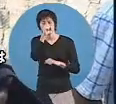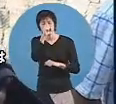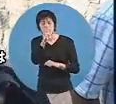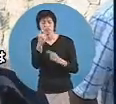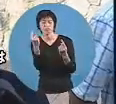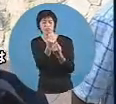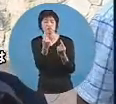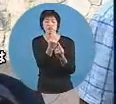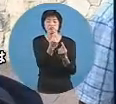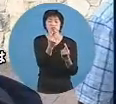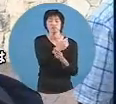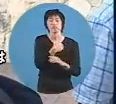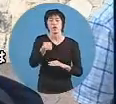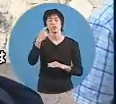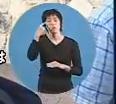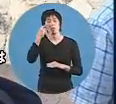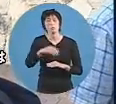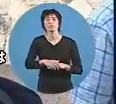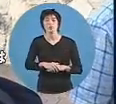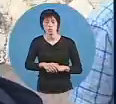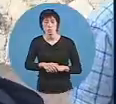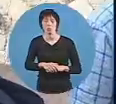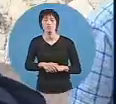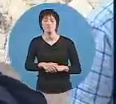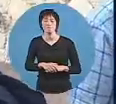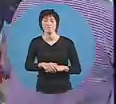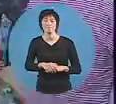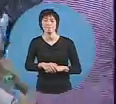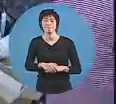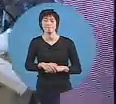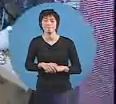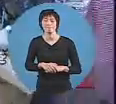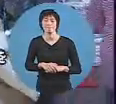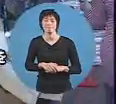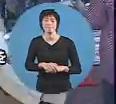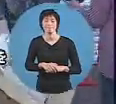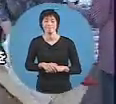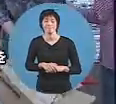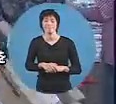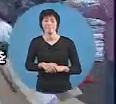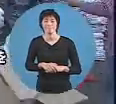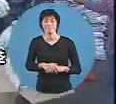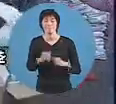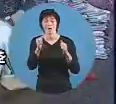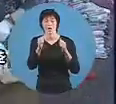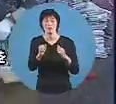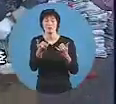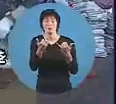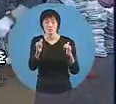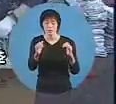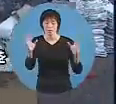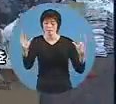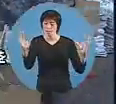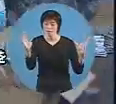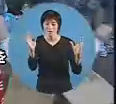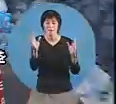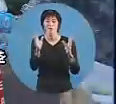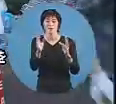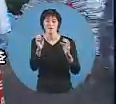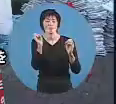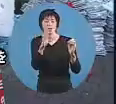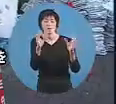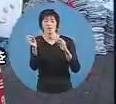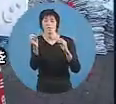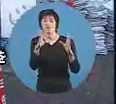のね、改善の余地はね、僕はあると思いますね。 自然と住民たちが集まることとなり、集団